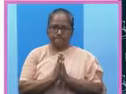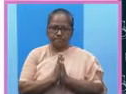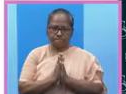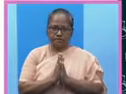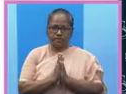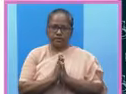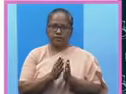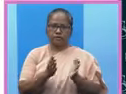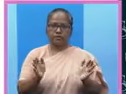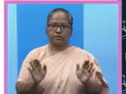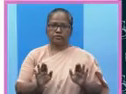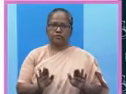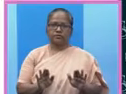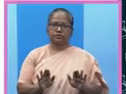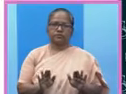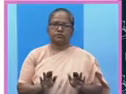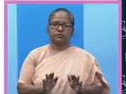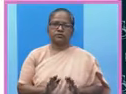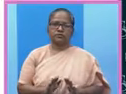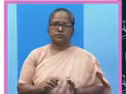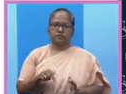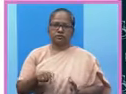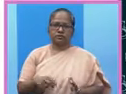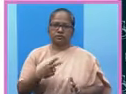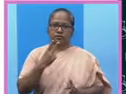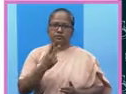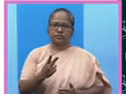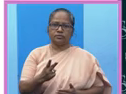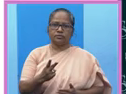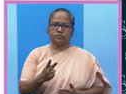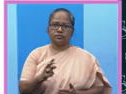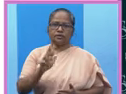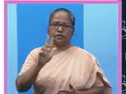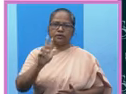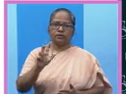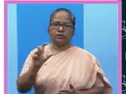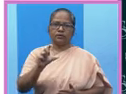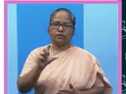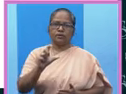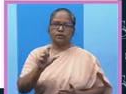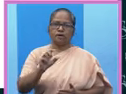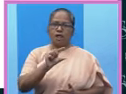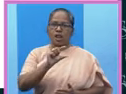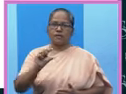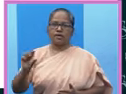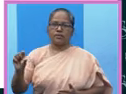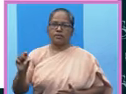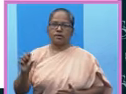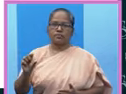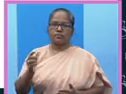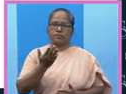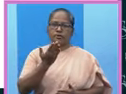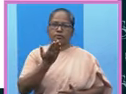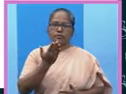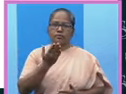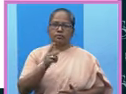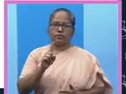வணக்கம் அன்பு மாணவ செல்வங்களே, இன்று நாம் பார்க்க போகிறது 8ஆம் வகுப்பு அளவைகள் பாடம்.